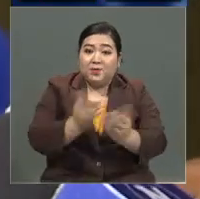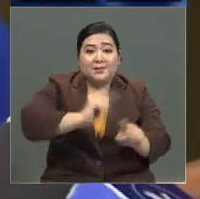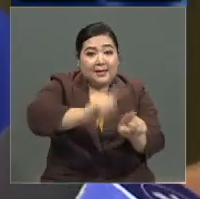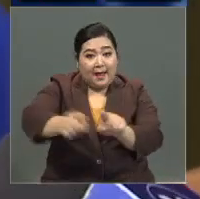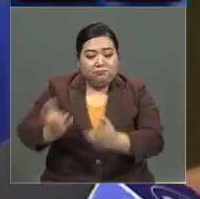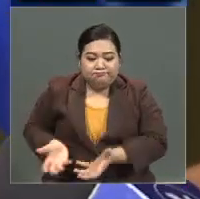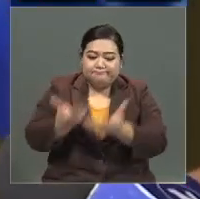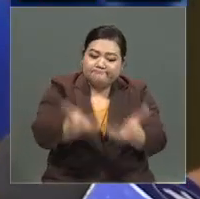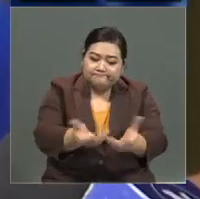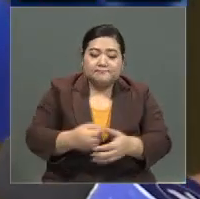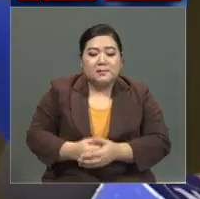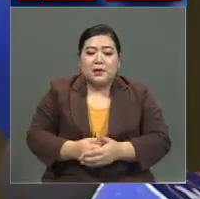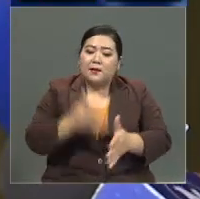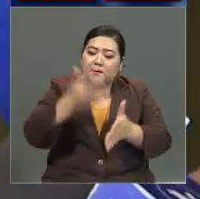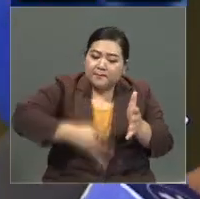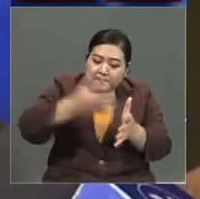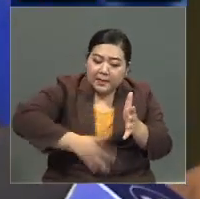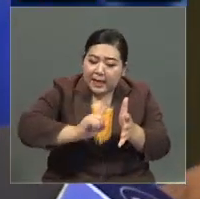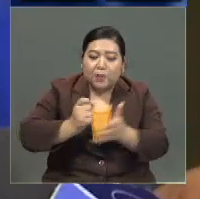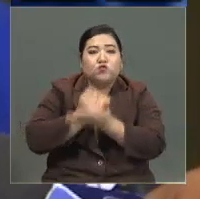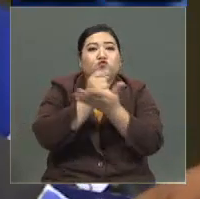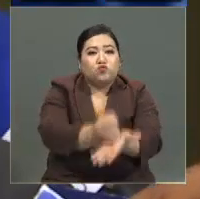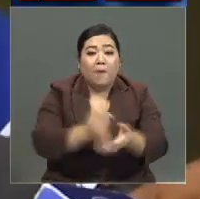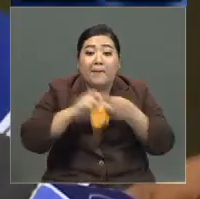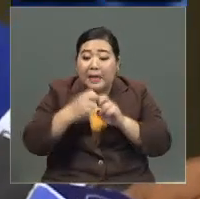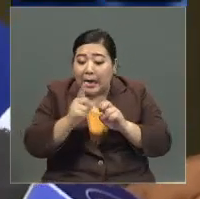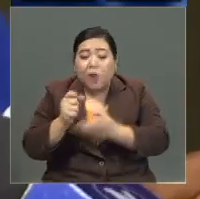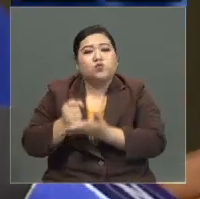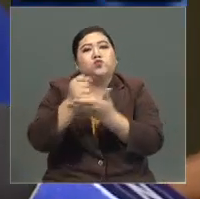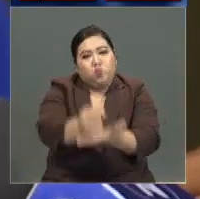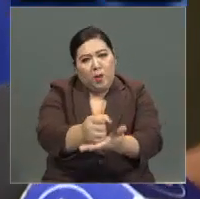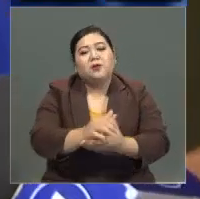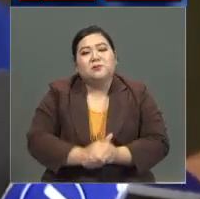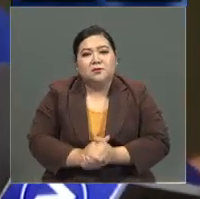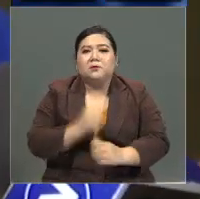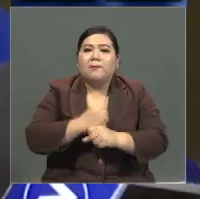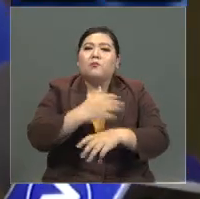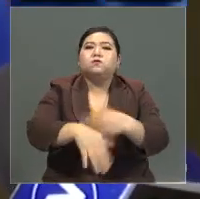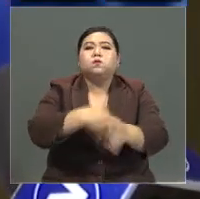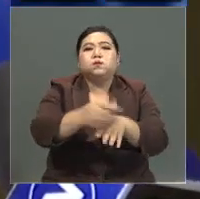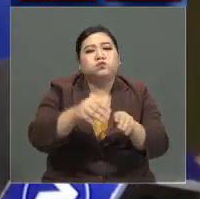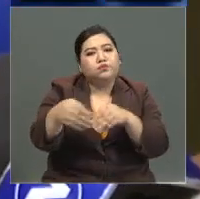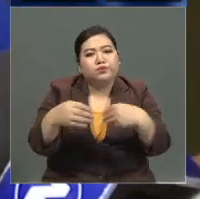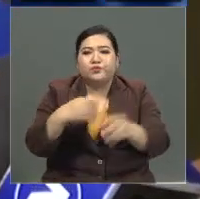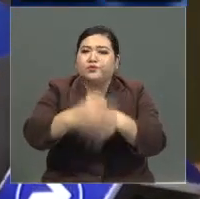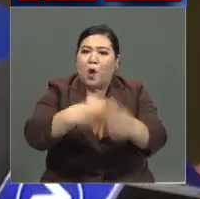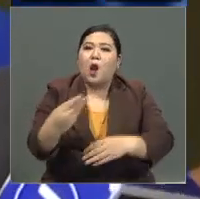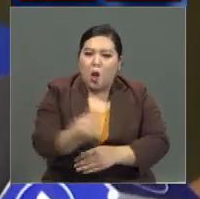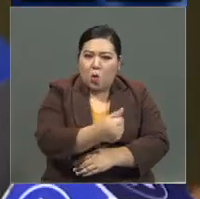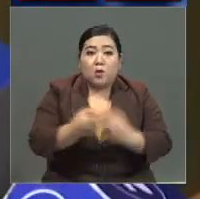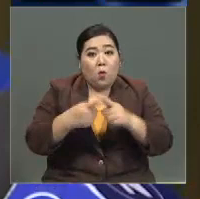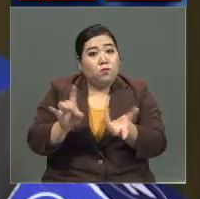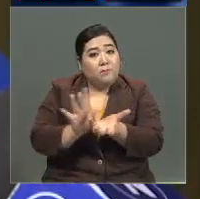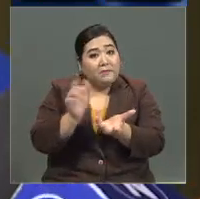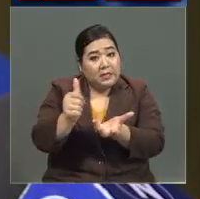างติดขั้นตอนตรงไหนก็จะไปทำให้เกิดความรวดเร็วแต่ว่าต้องมีประสิทธิภาพ